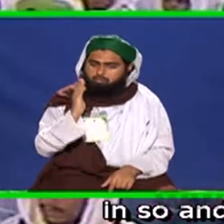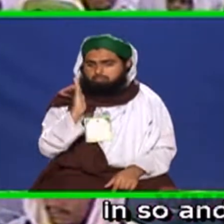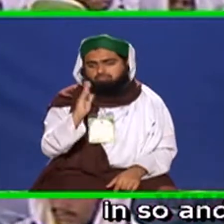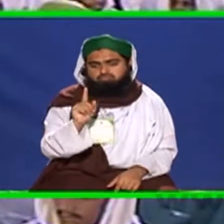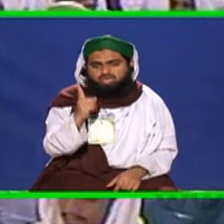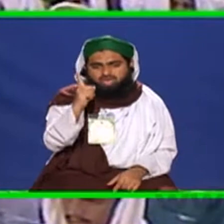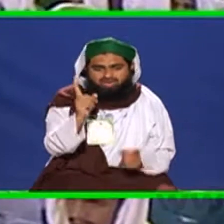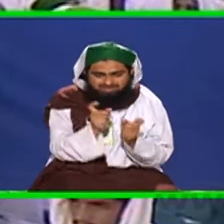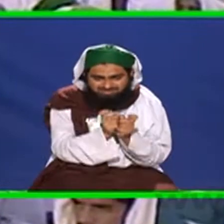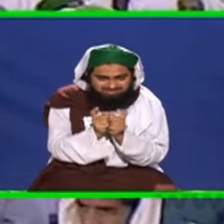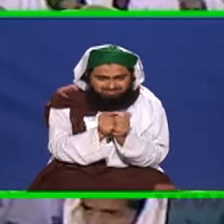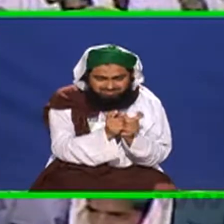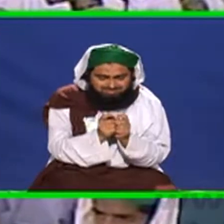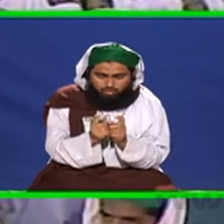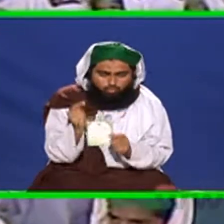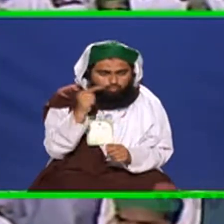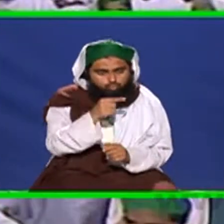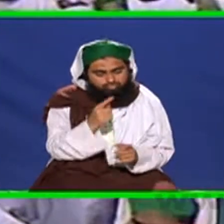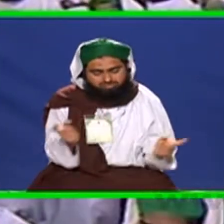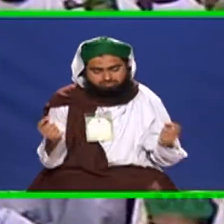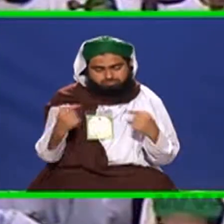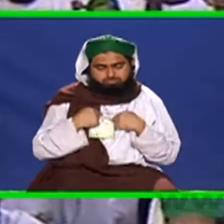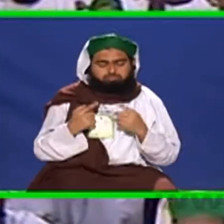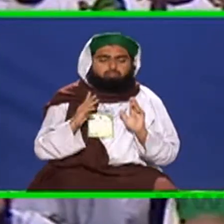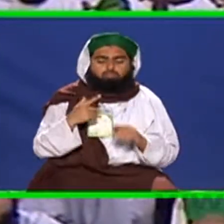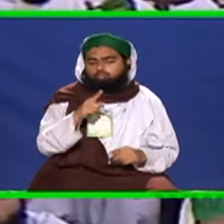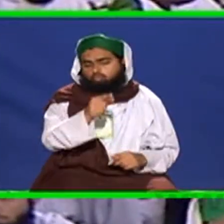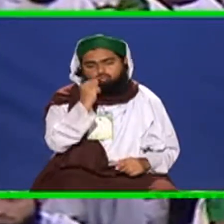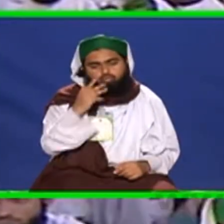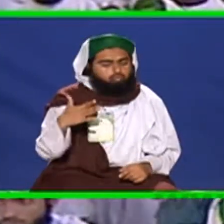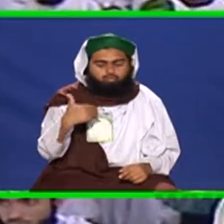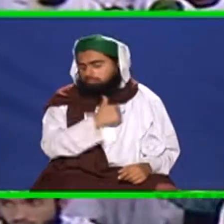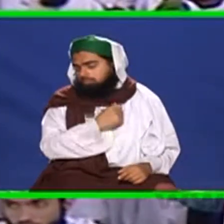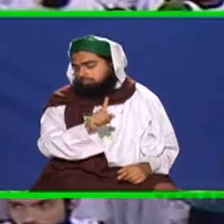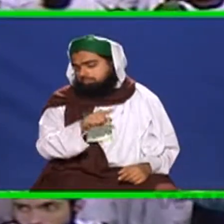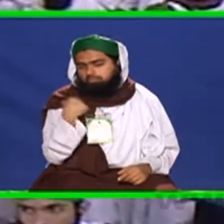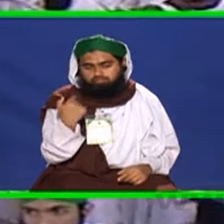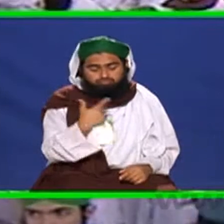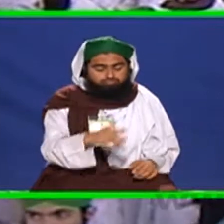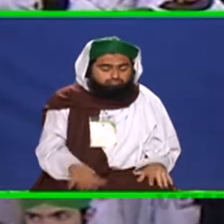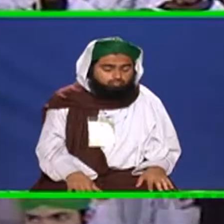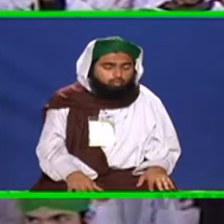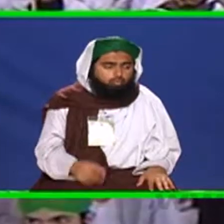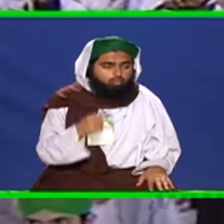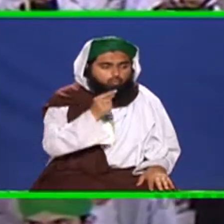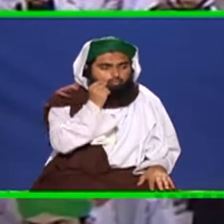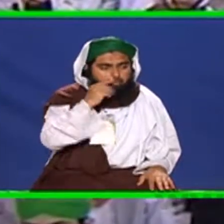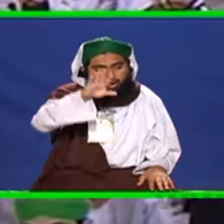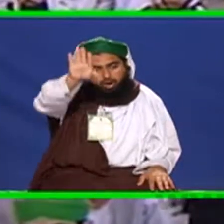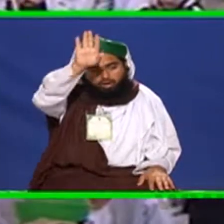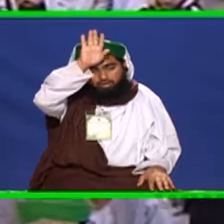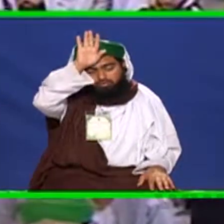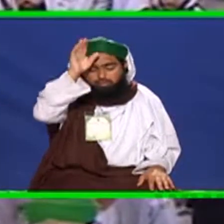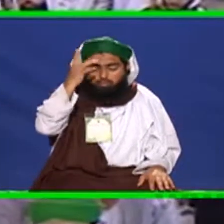گا. بادشاہ بڑا حیران پریشان. وہ دن آ گیا، وہ مہینہ، وہ سال، وہ دن آ گیا. تو اس